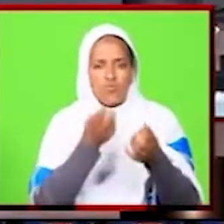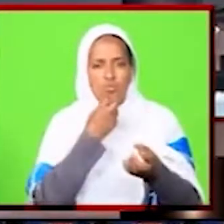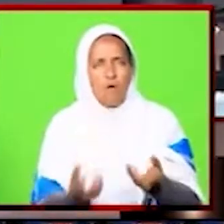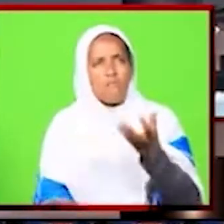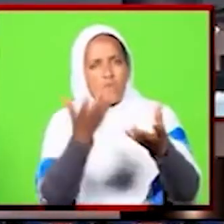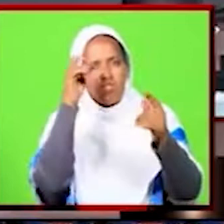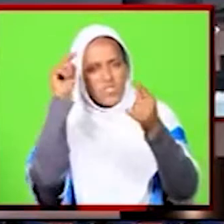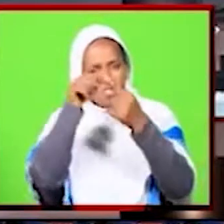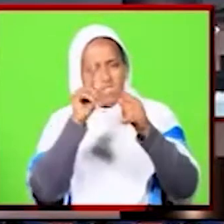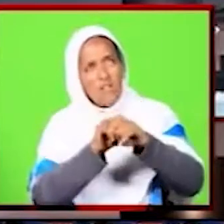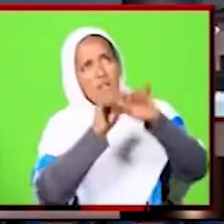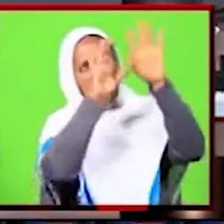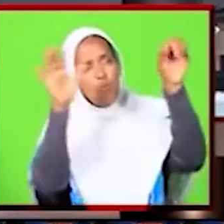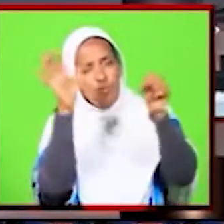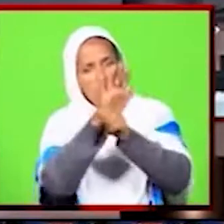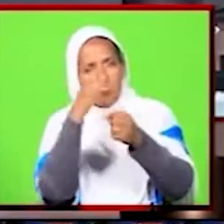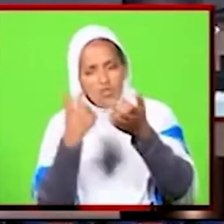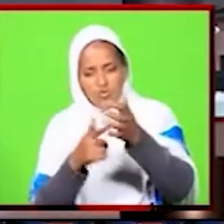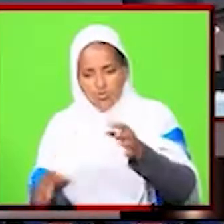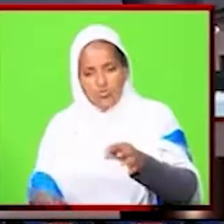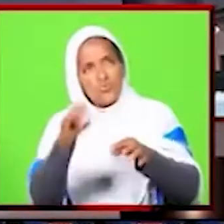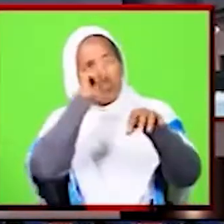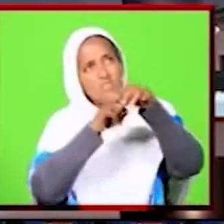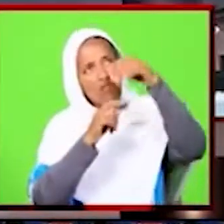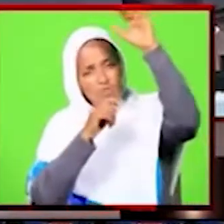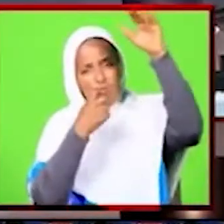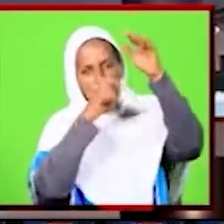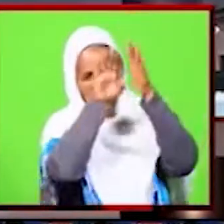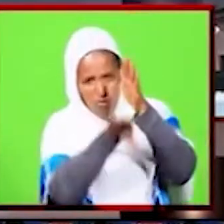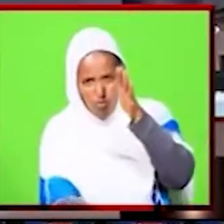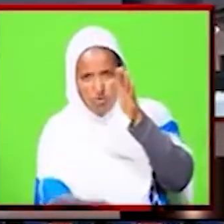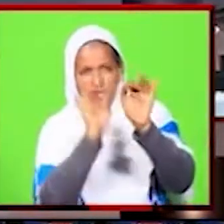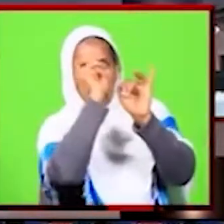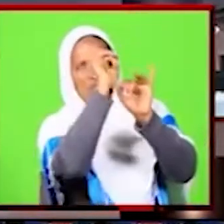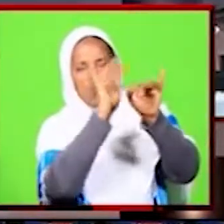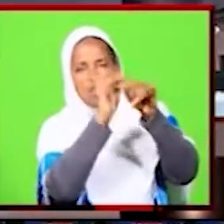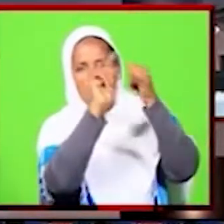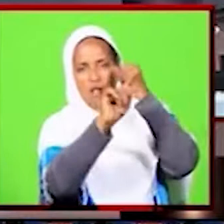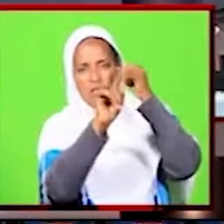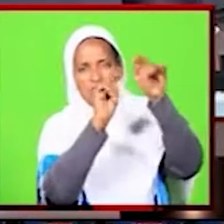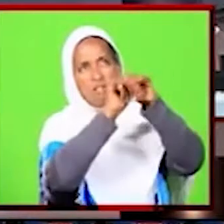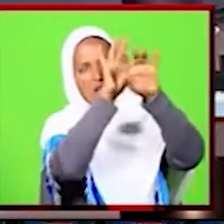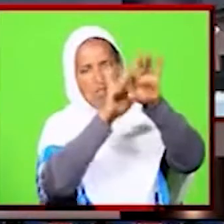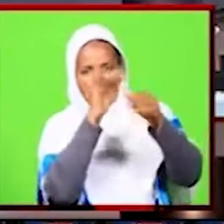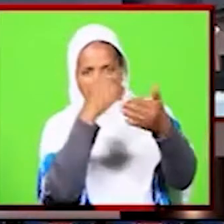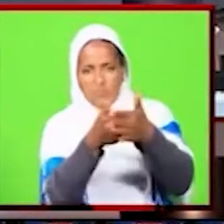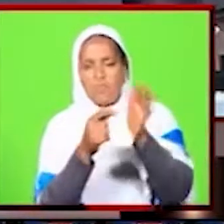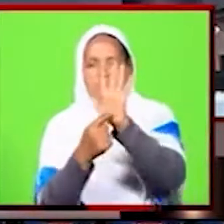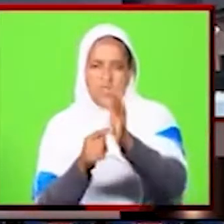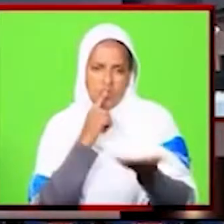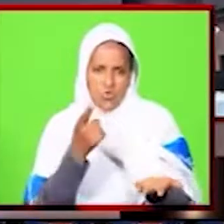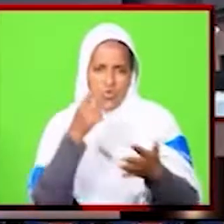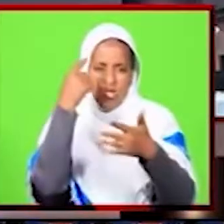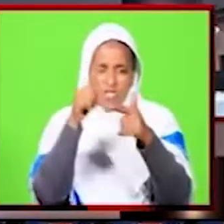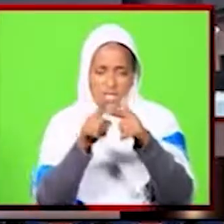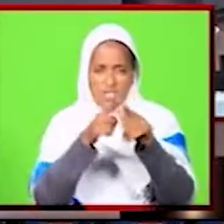በኖህ ዘመን የጥፋት ውሃ ሲሆን ውሃዎች እስከ ተራራዎች ሞልተው እንደነበርና እነዛ ወደ ላይ ወጥተው እንደነበረ፣ ኋላ ግን ውሃው ሲጎድል እዛ ላይ የቀሩት